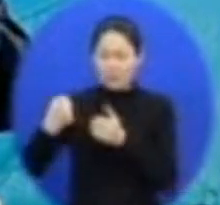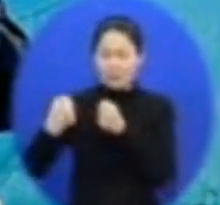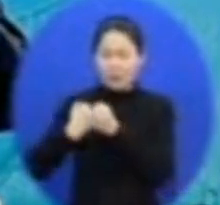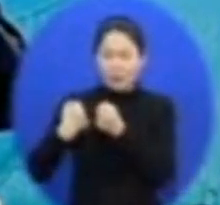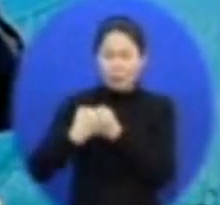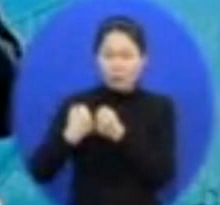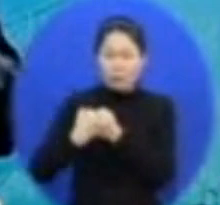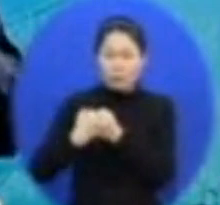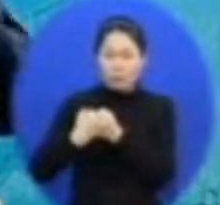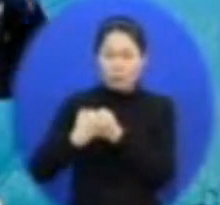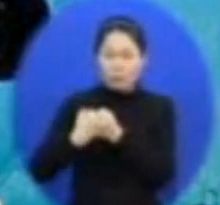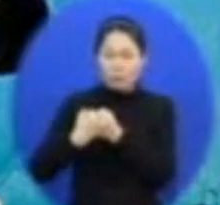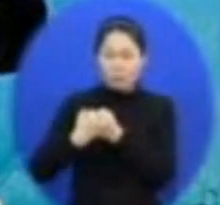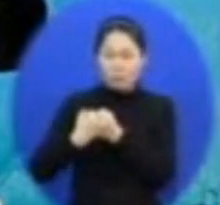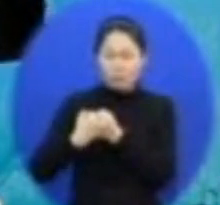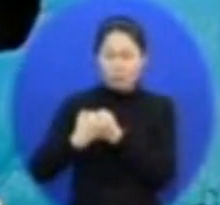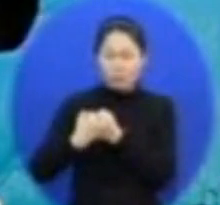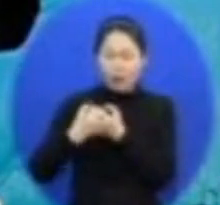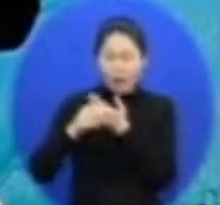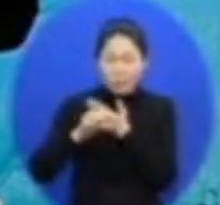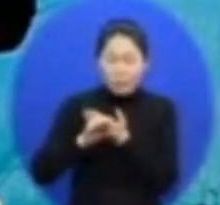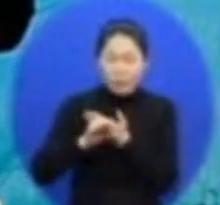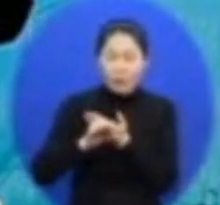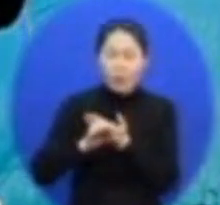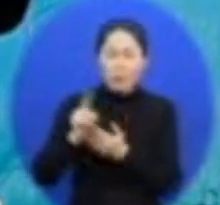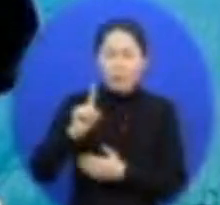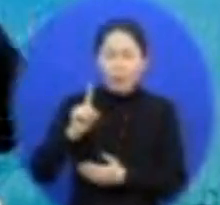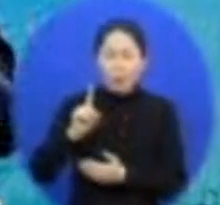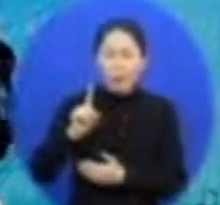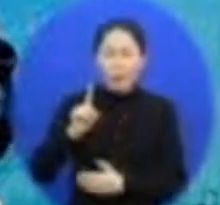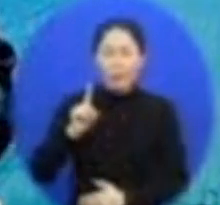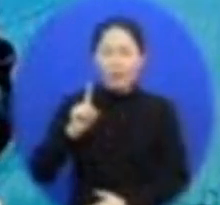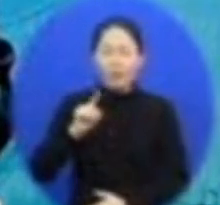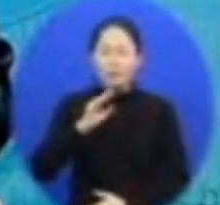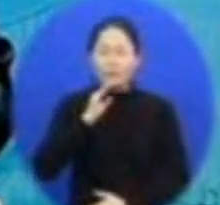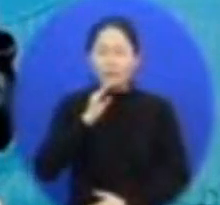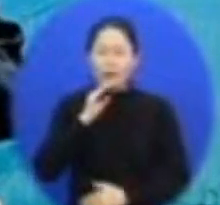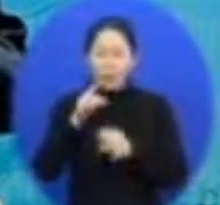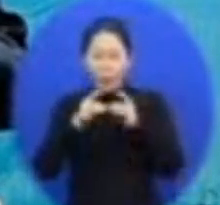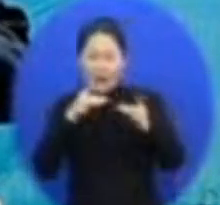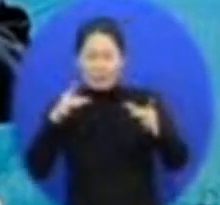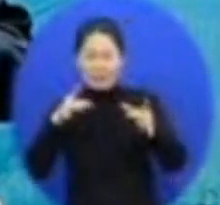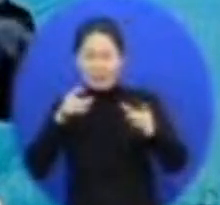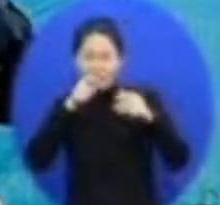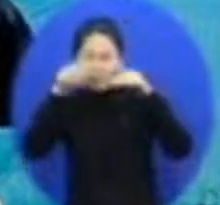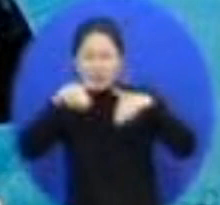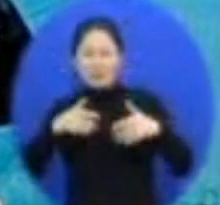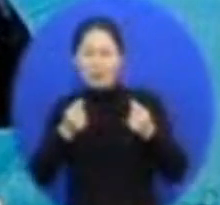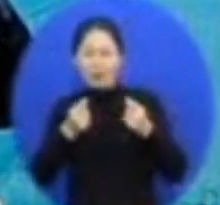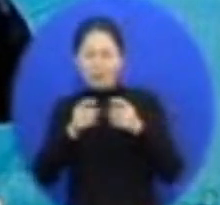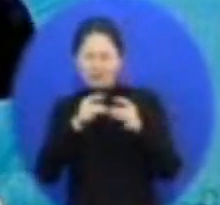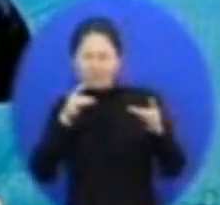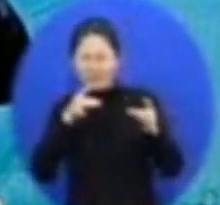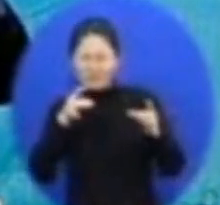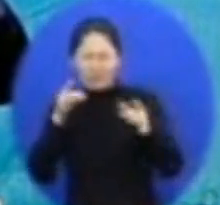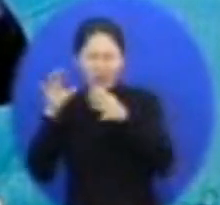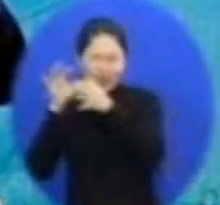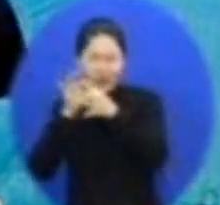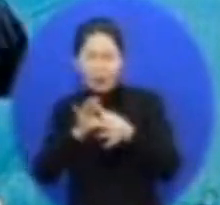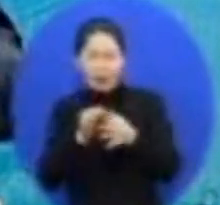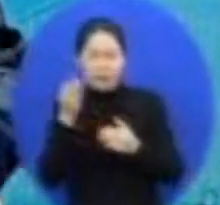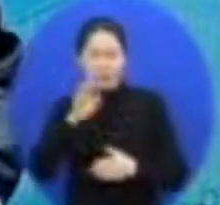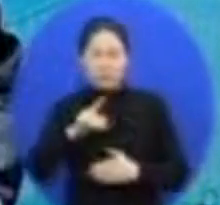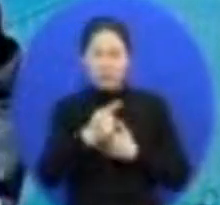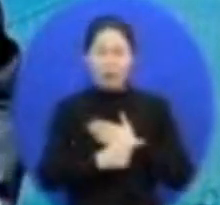하면 마치 화살이 비 오듯이 쏟아지는데 맨몸으로 나가서 싸우려고 하는